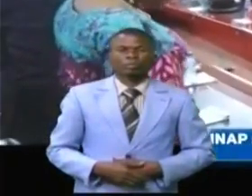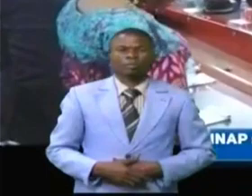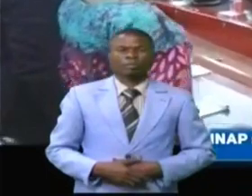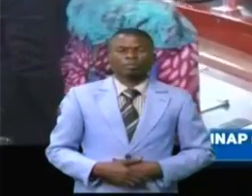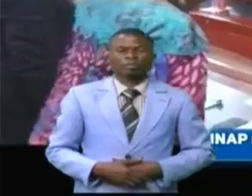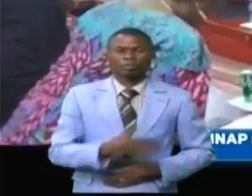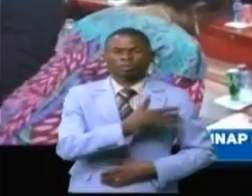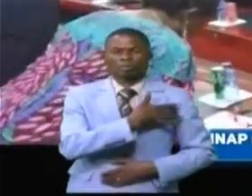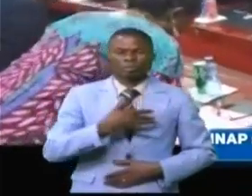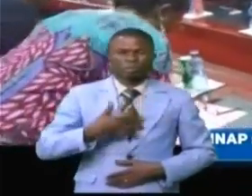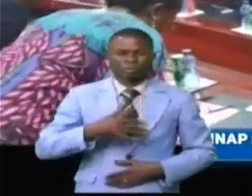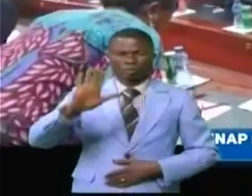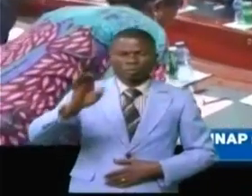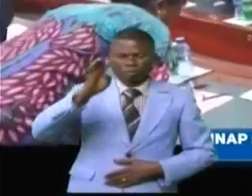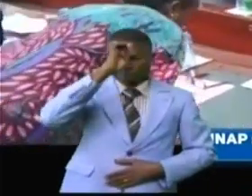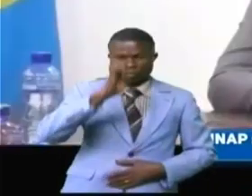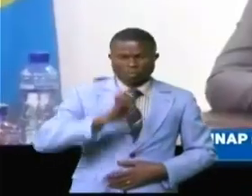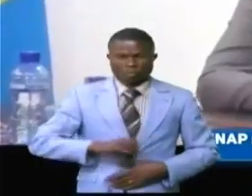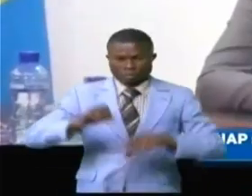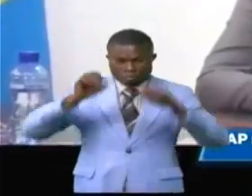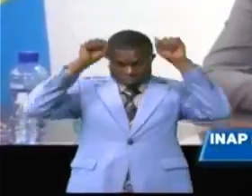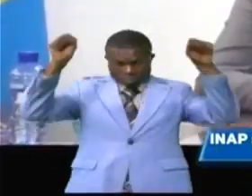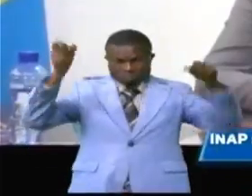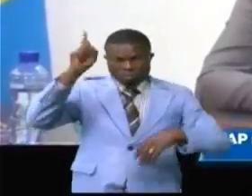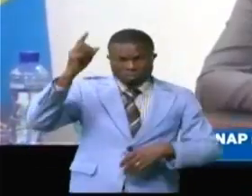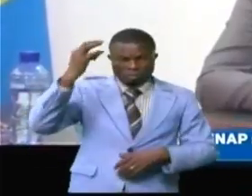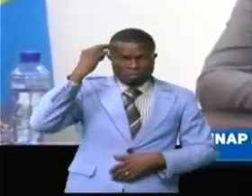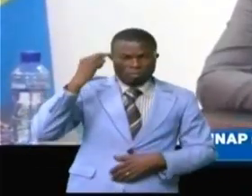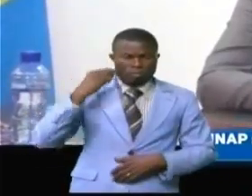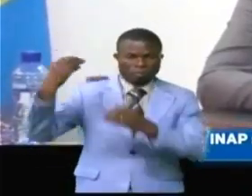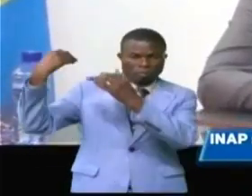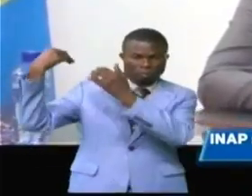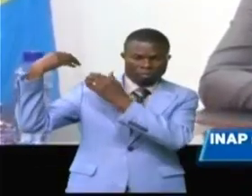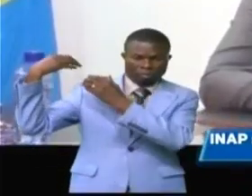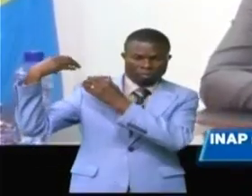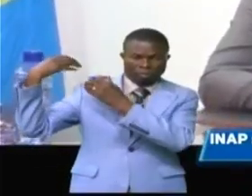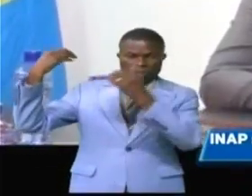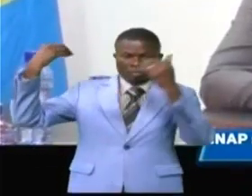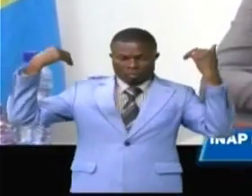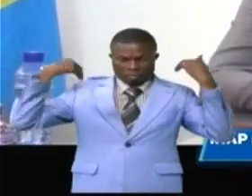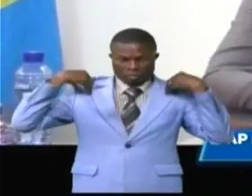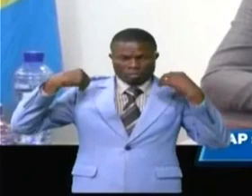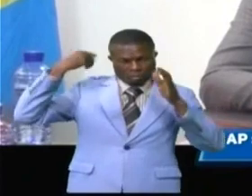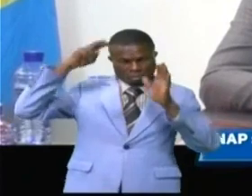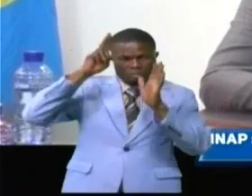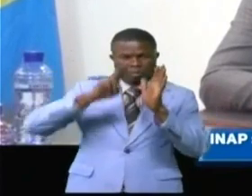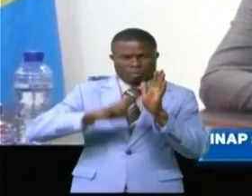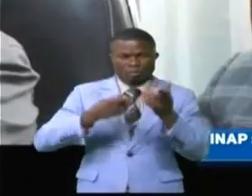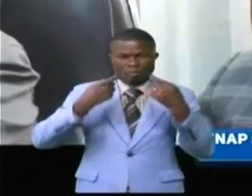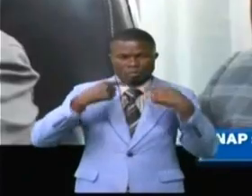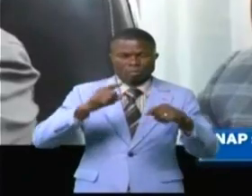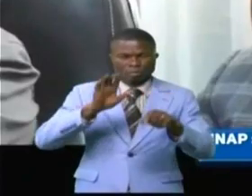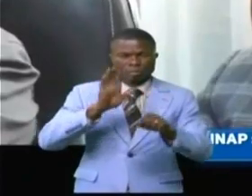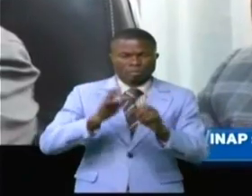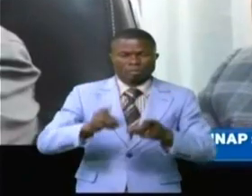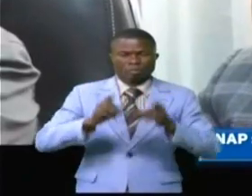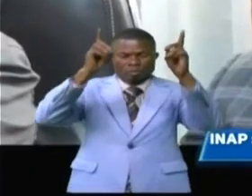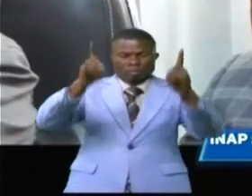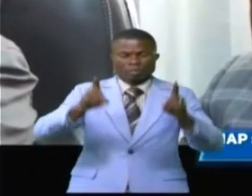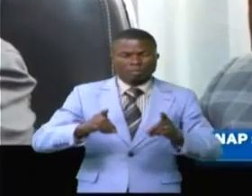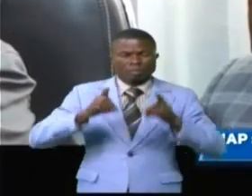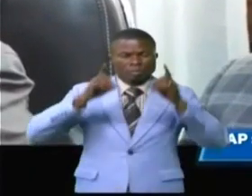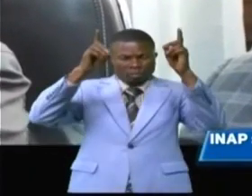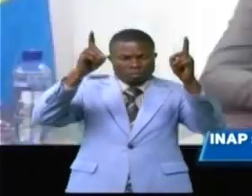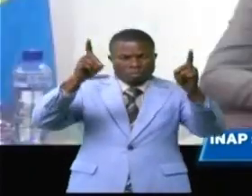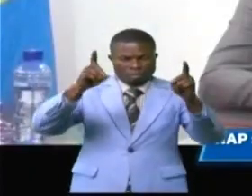Au nom de son Excellence, Monsieur le Premier ministre, chef du gouvernement, j'annonce, après plusieurs reports officiellement,